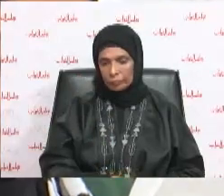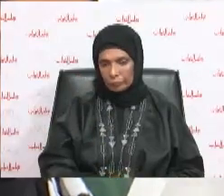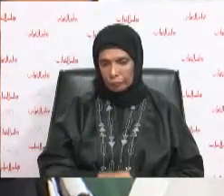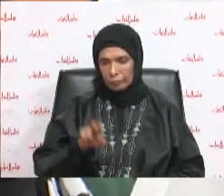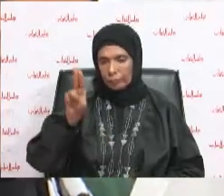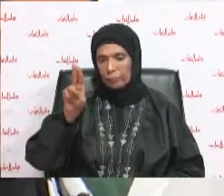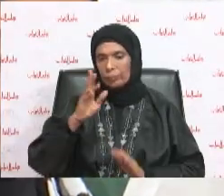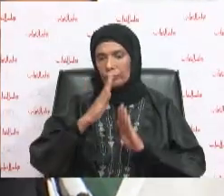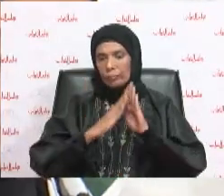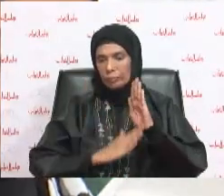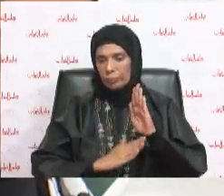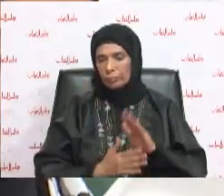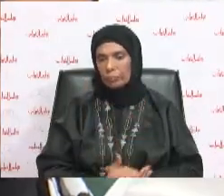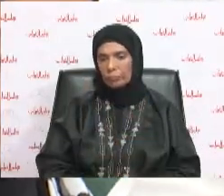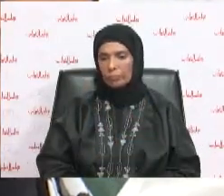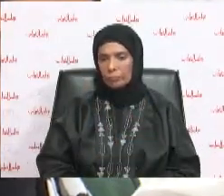التقرير